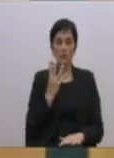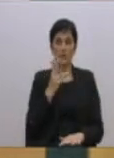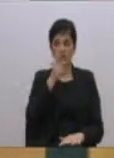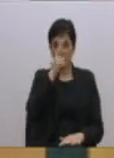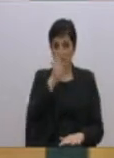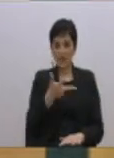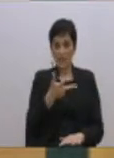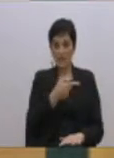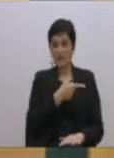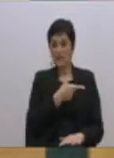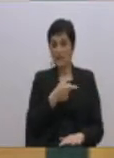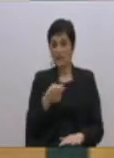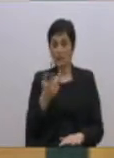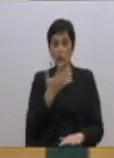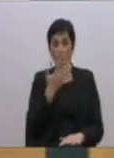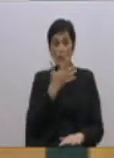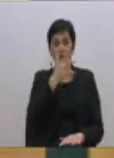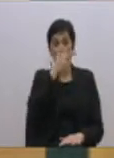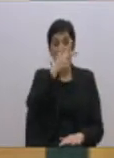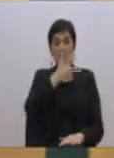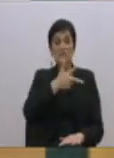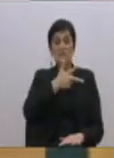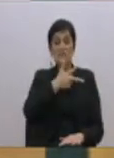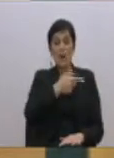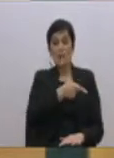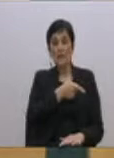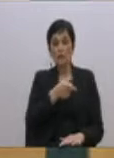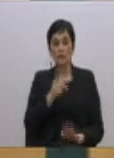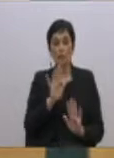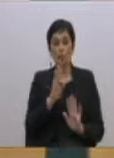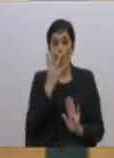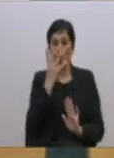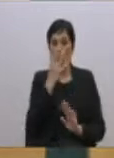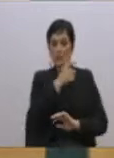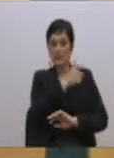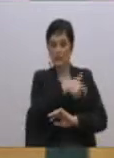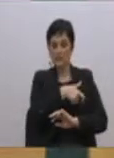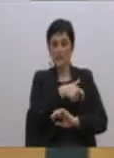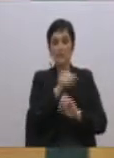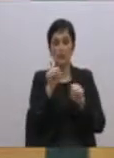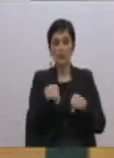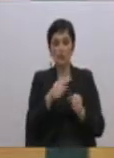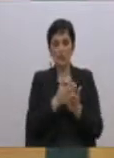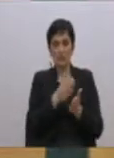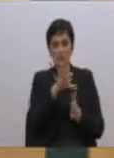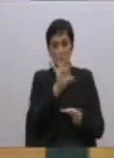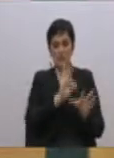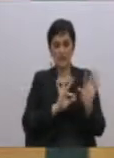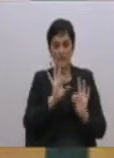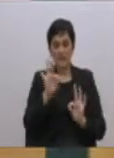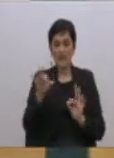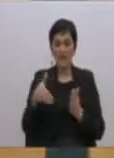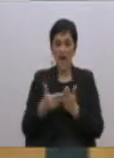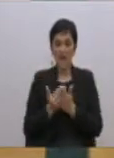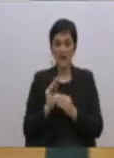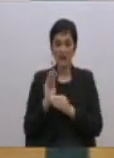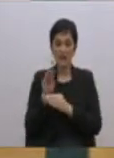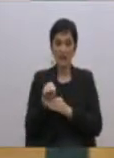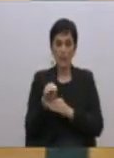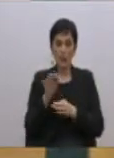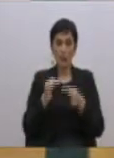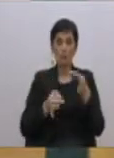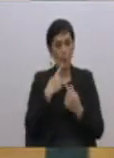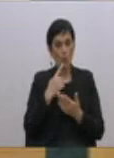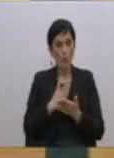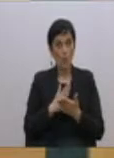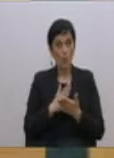viscan malobaș, în romeli me samit viscan malobaș, mholot, otri ce vri, ce s-a zile belia, canahleba și matrinops. Musamarfit ce vrea